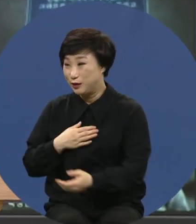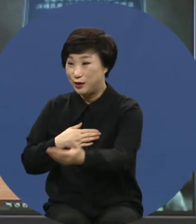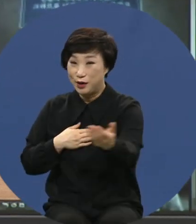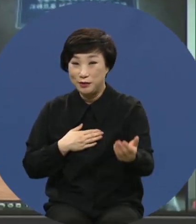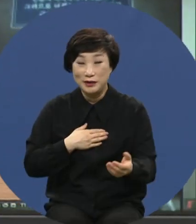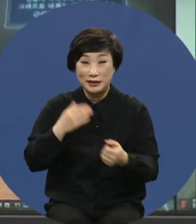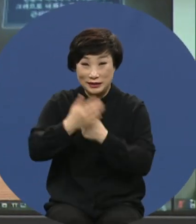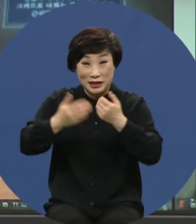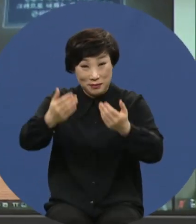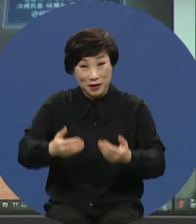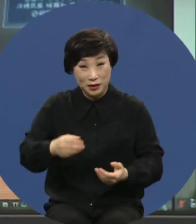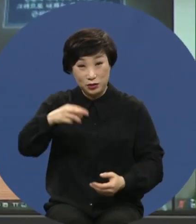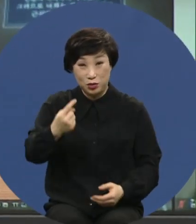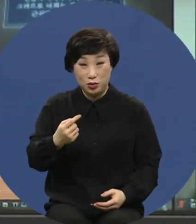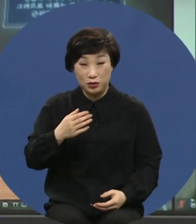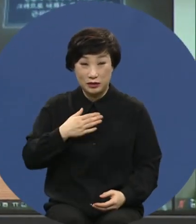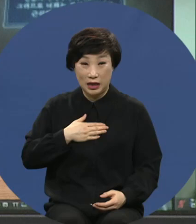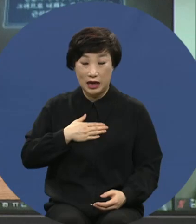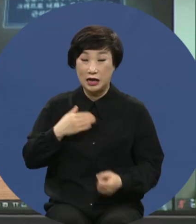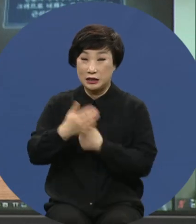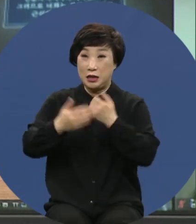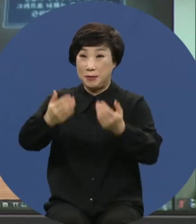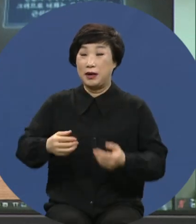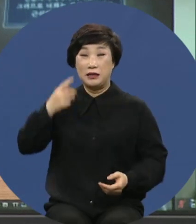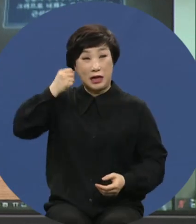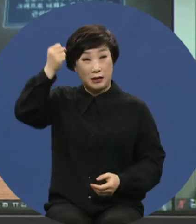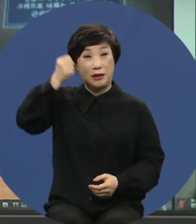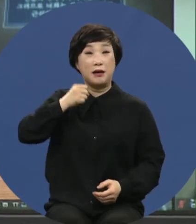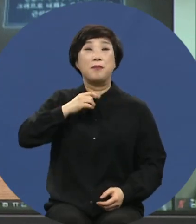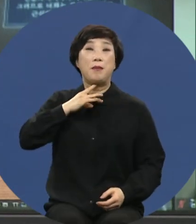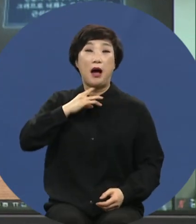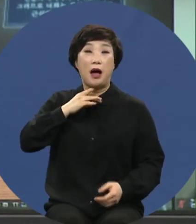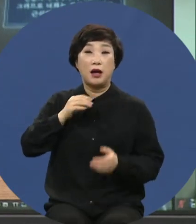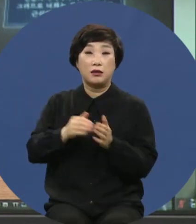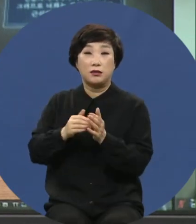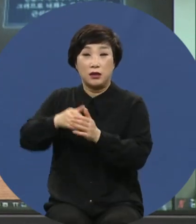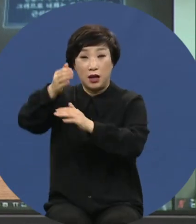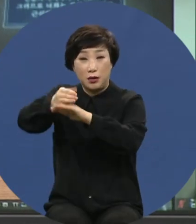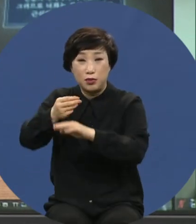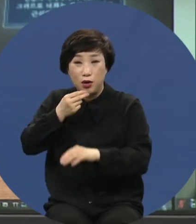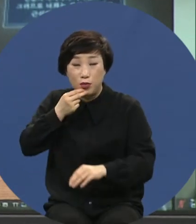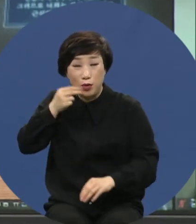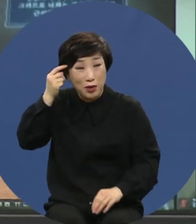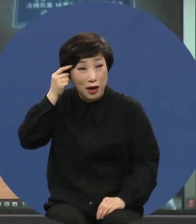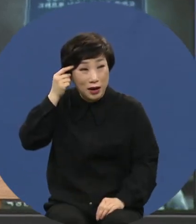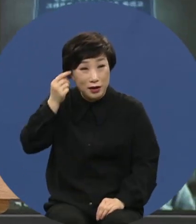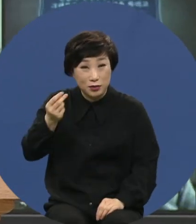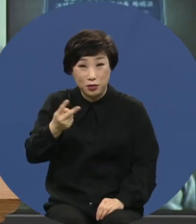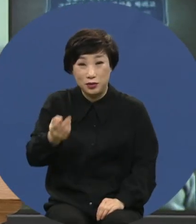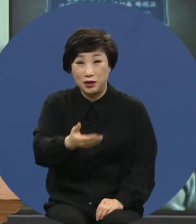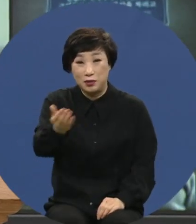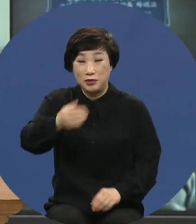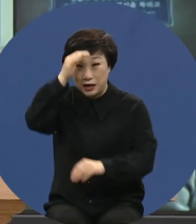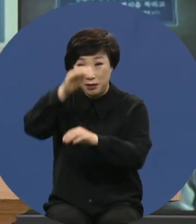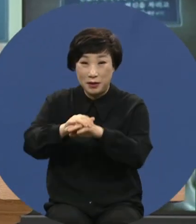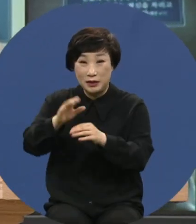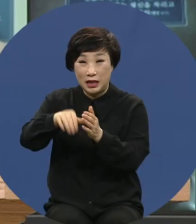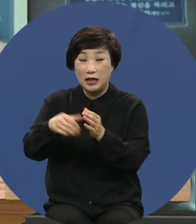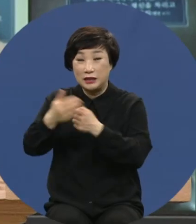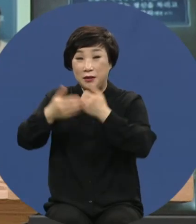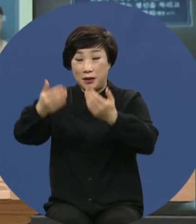여러분들이 은혜를 받았다고 생각만 하지 감사가 없는 것, 예배 받았다고 생각만